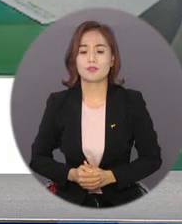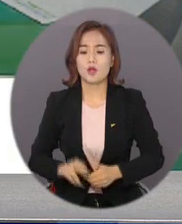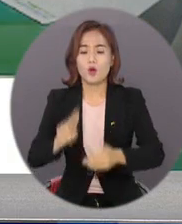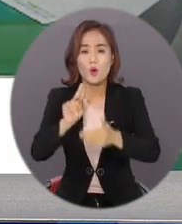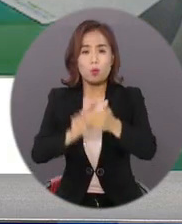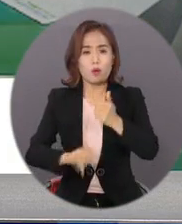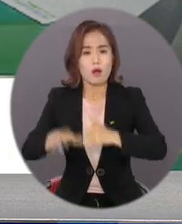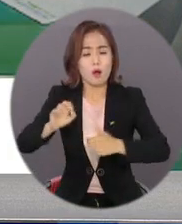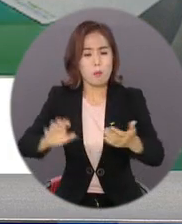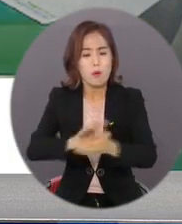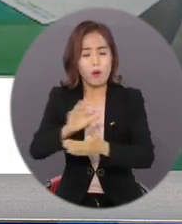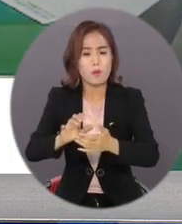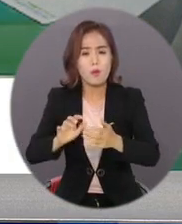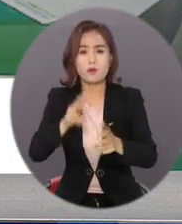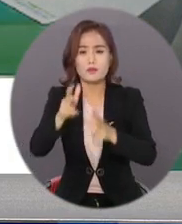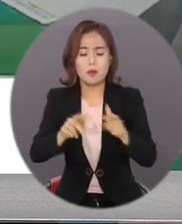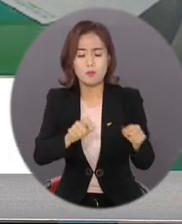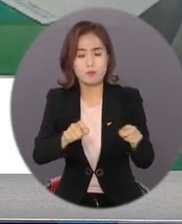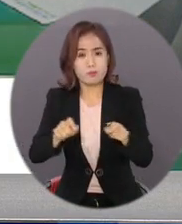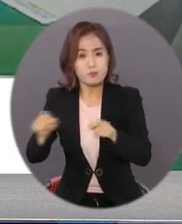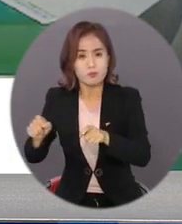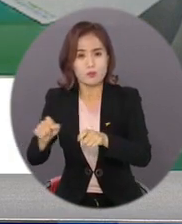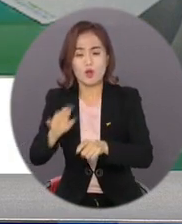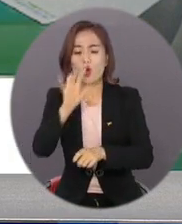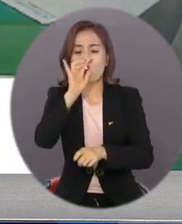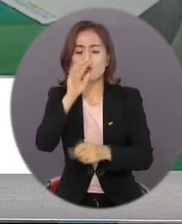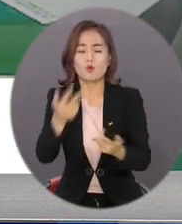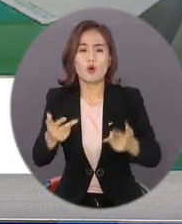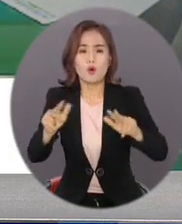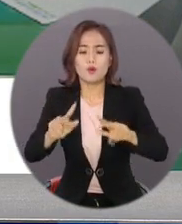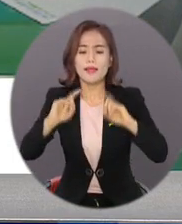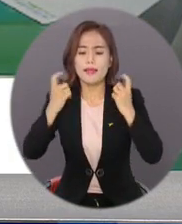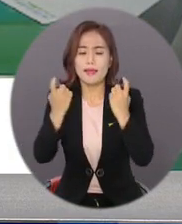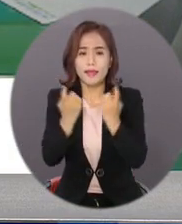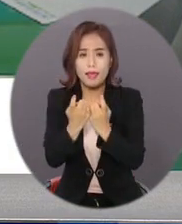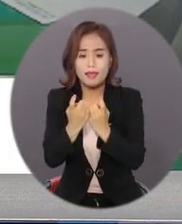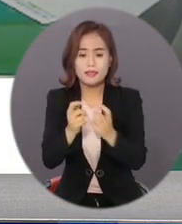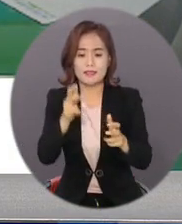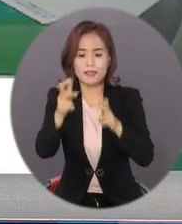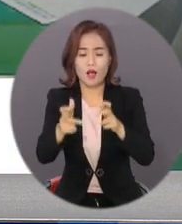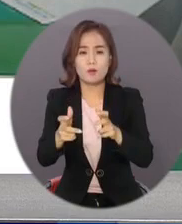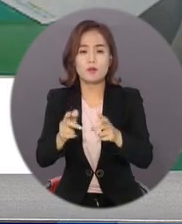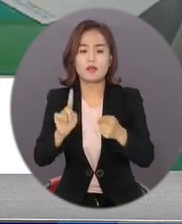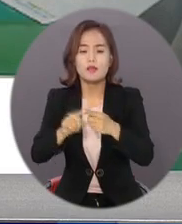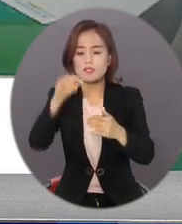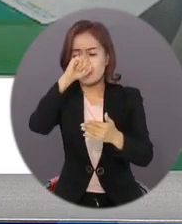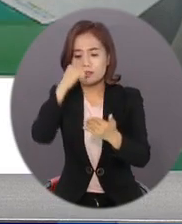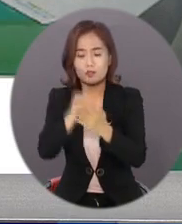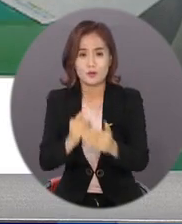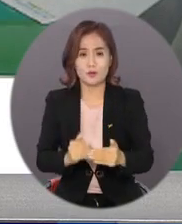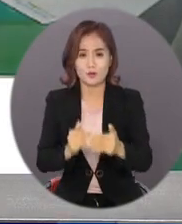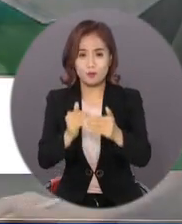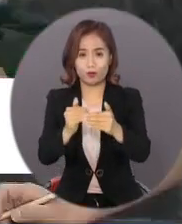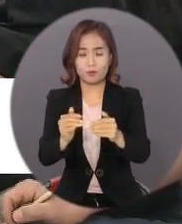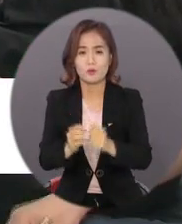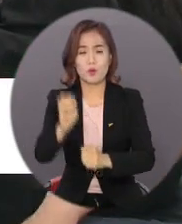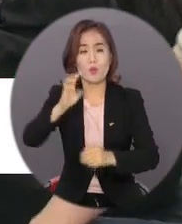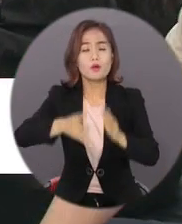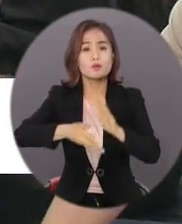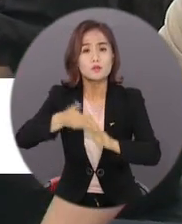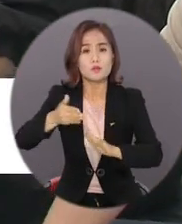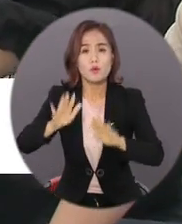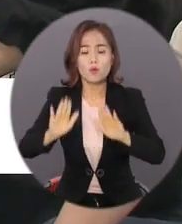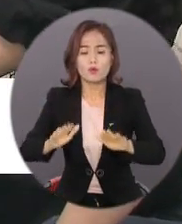분양가 논란 등으로 사업이 지체됐던 중앙공원 1지구 민간공원 특례 사업이 정상 추진됩니다.